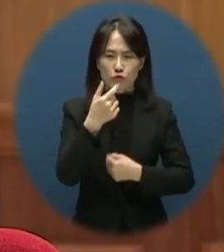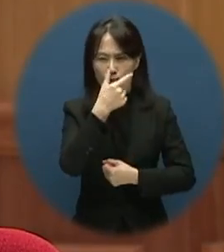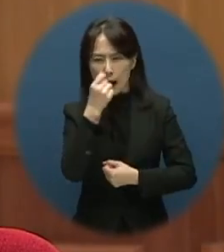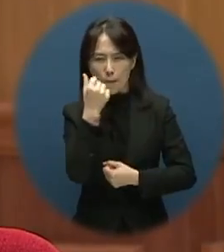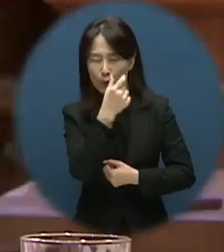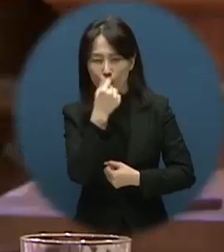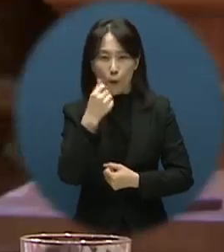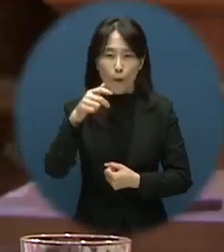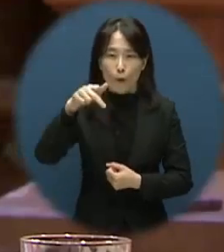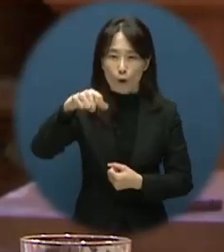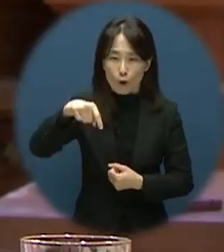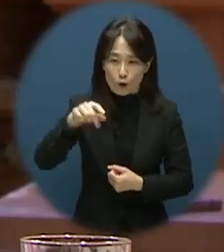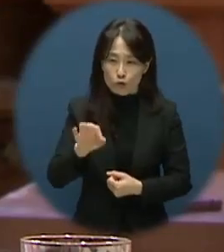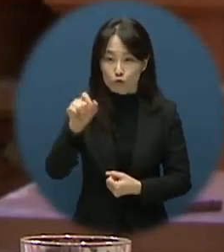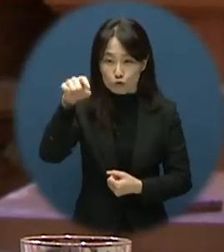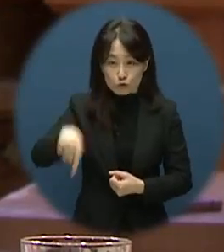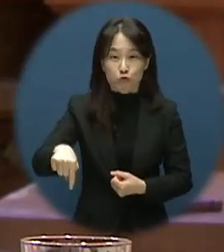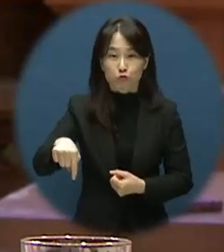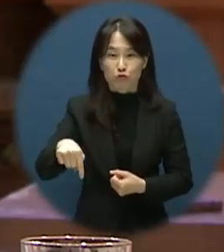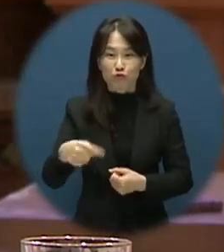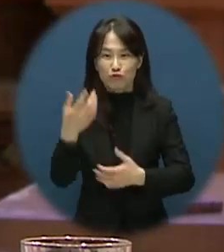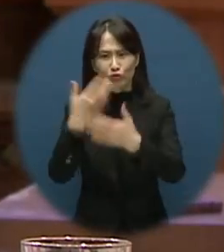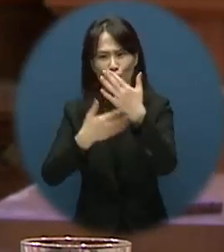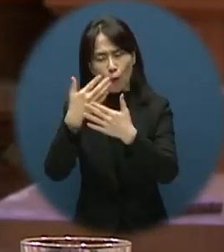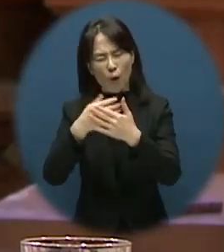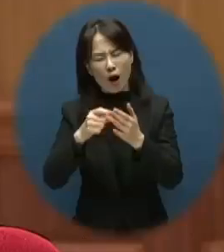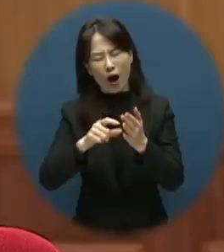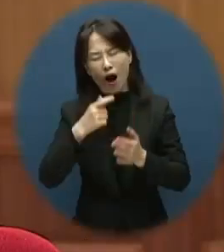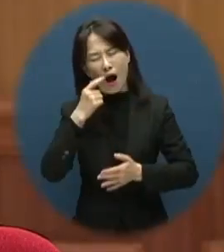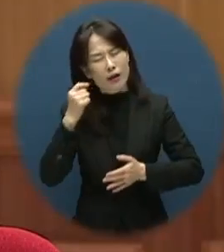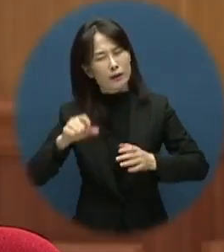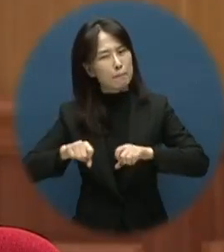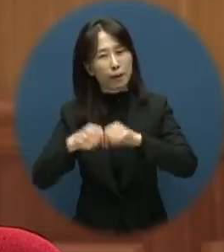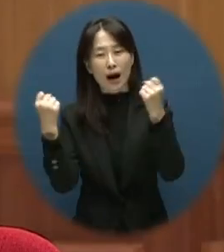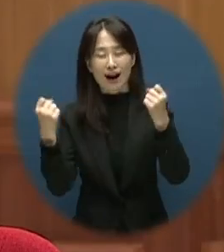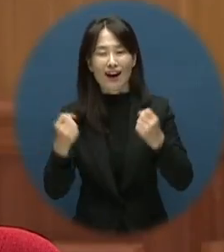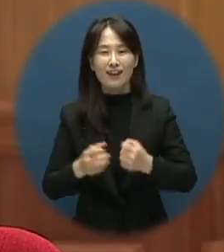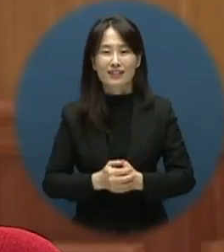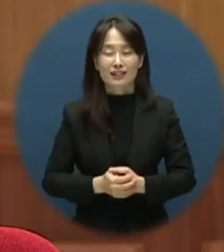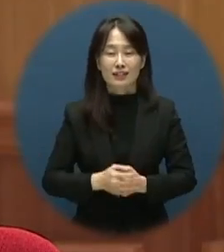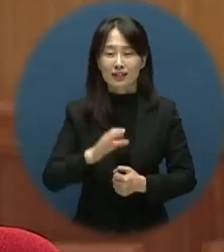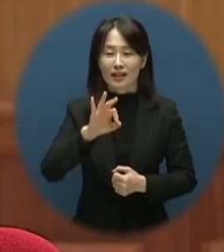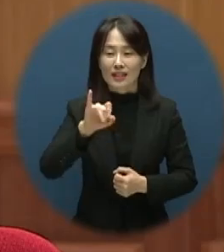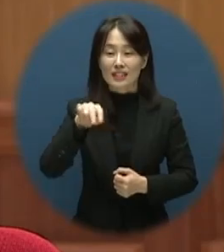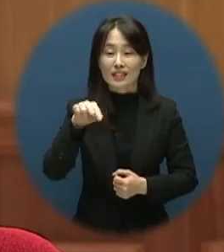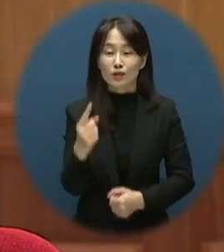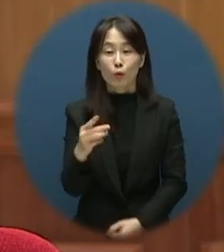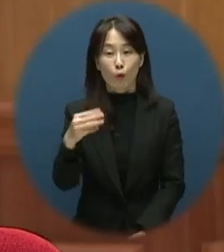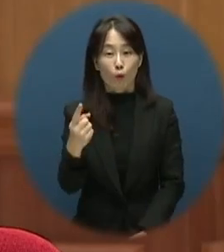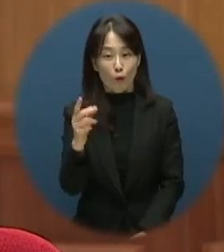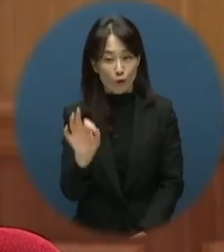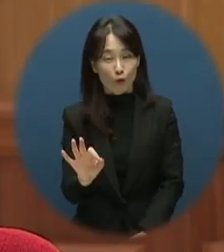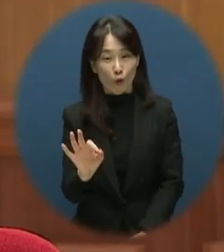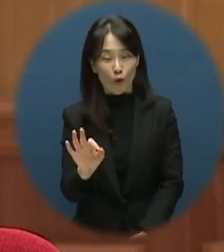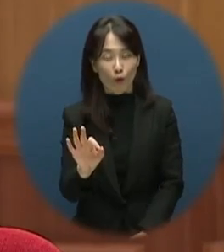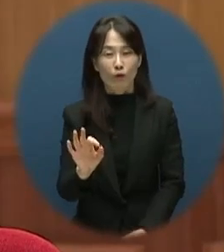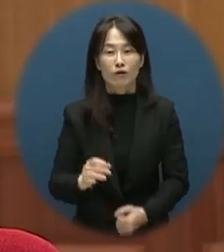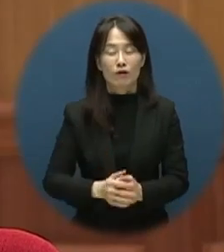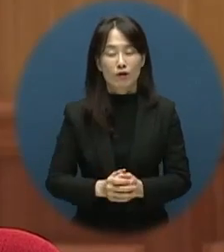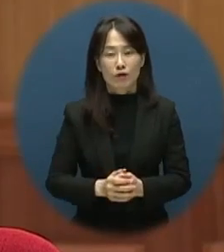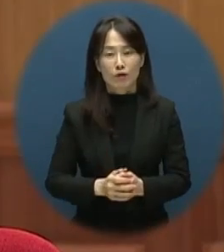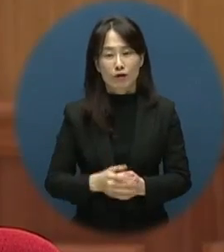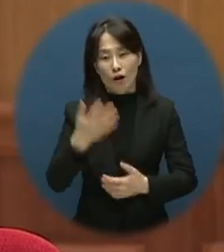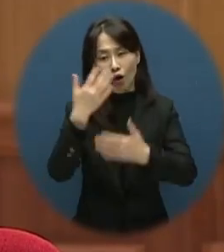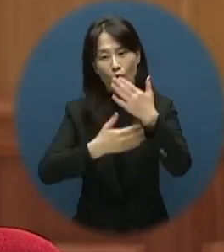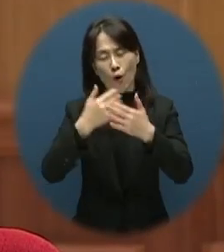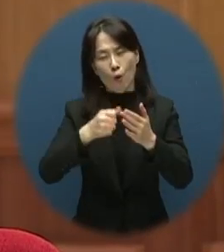무술 영화 굉장히 인기 성룡. 있었잖아요. 성룡, 이소룡. 이소룡. 이소룡. 그렇죠. 그 그렇죠. 당시에. 그래서 그런